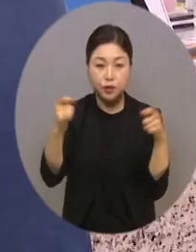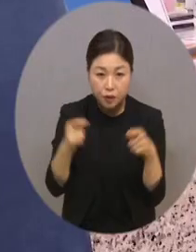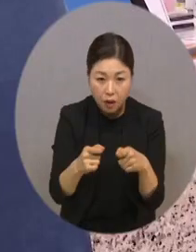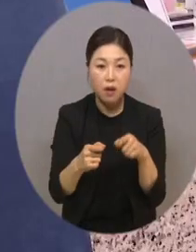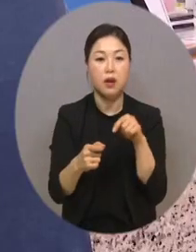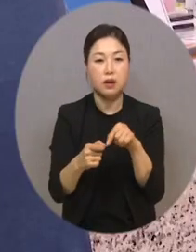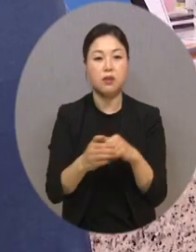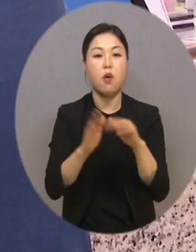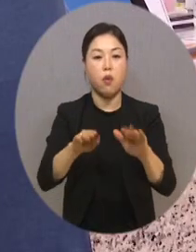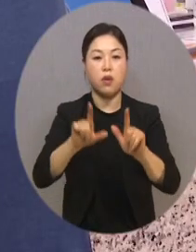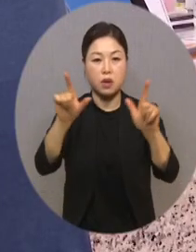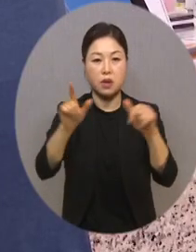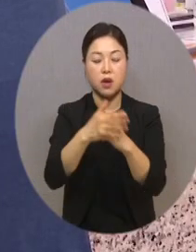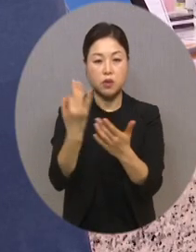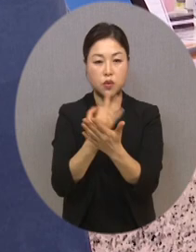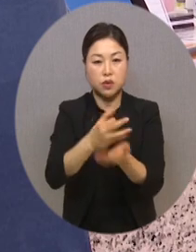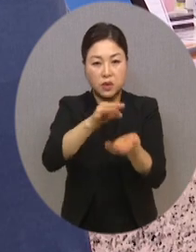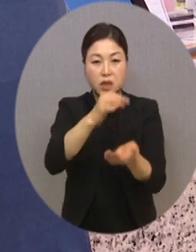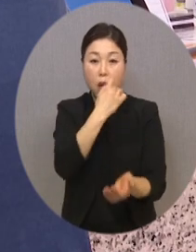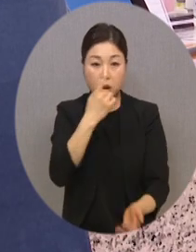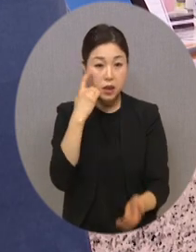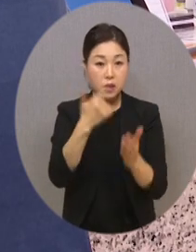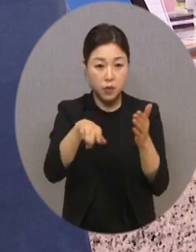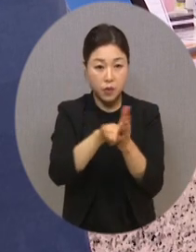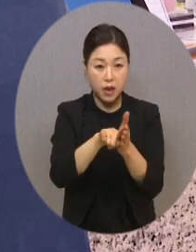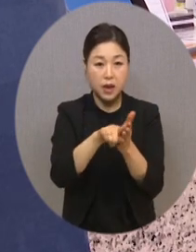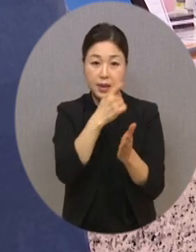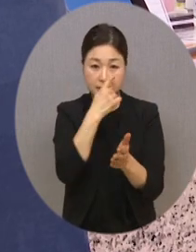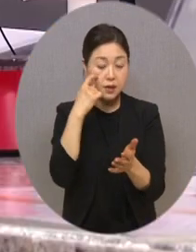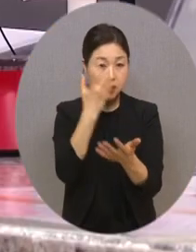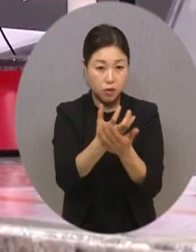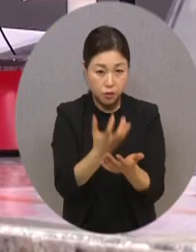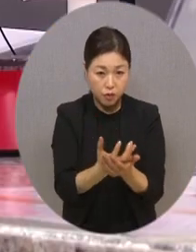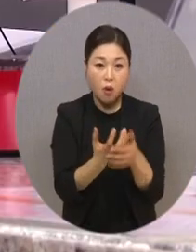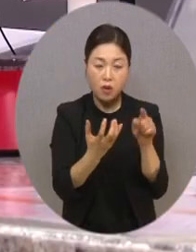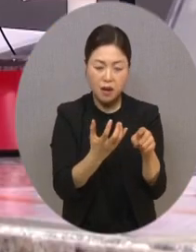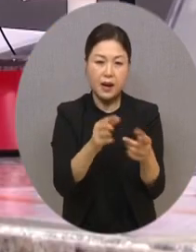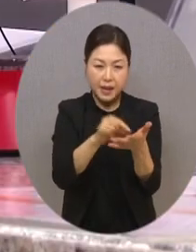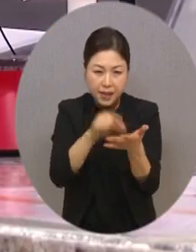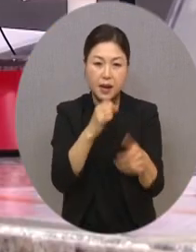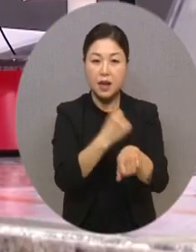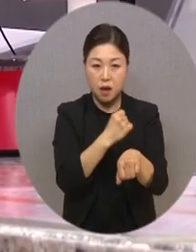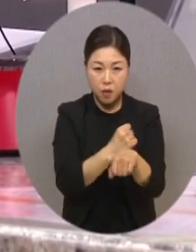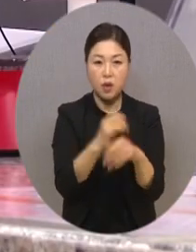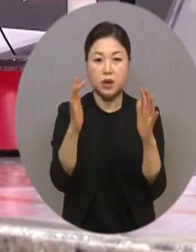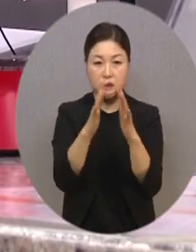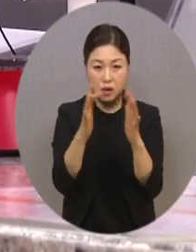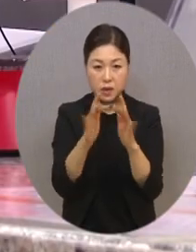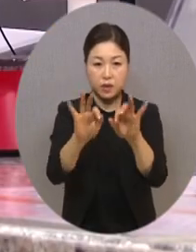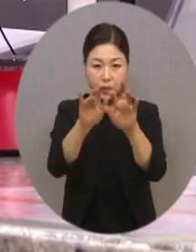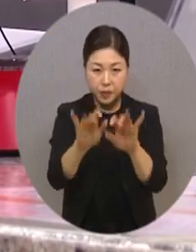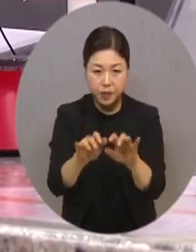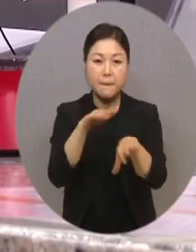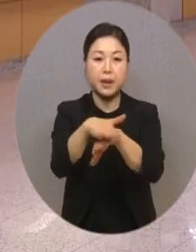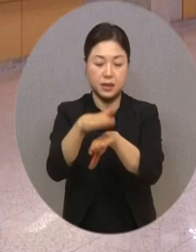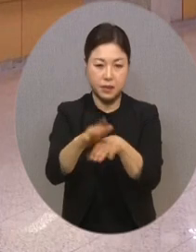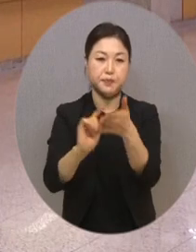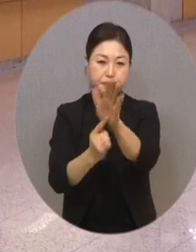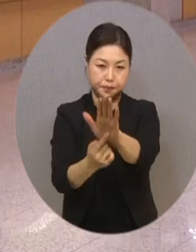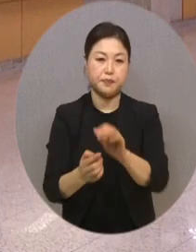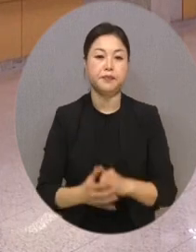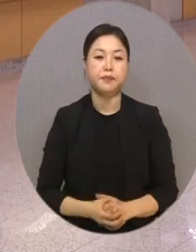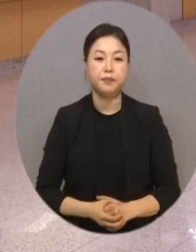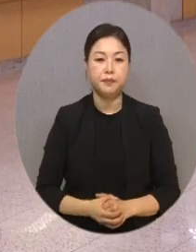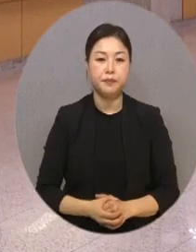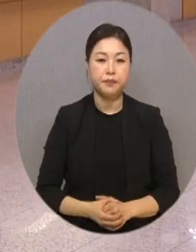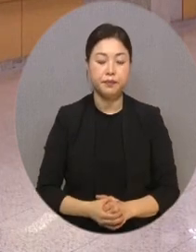위해 올해부터 소득 재산 확인을 위한 증빙 서류를 간소화하고 온라인 시스템 내 입력 방식을 개선했습니다